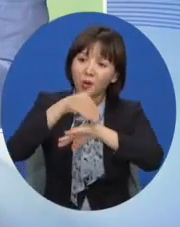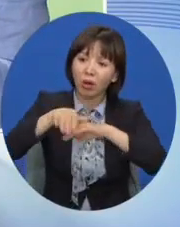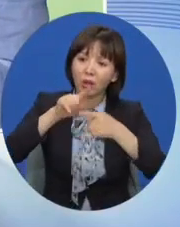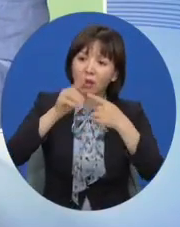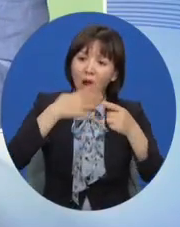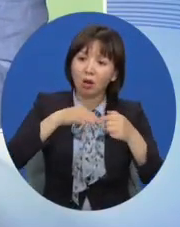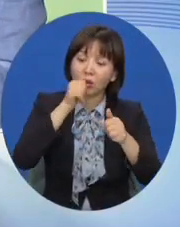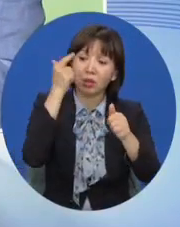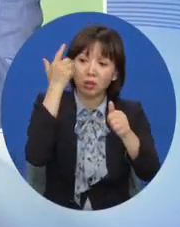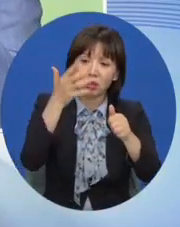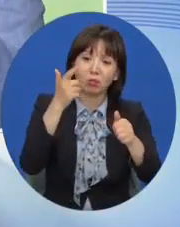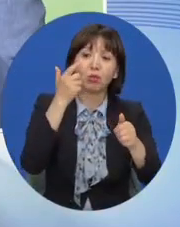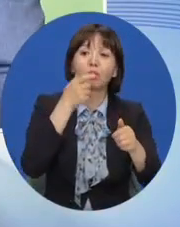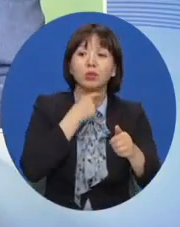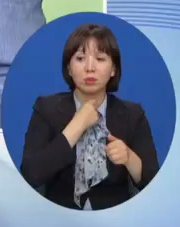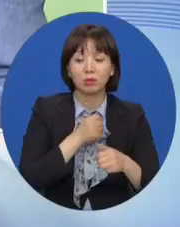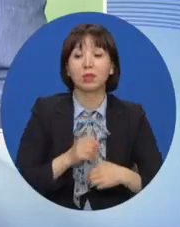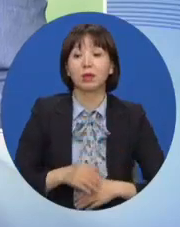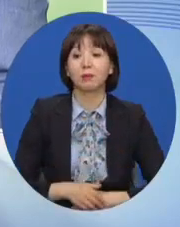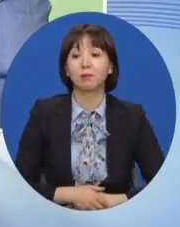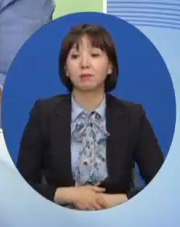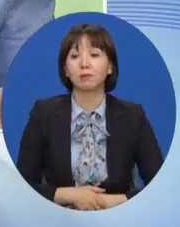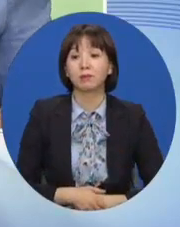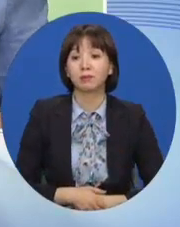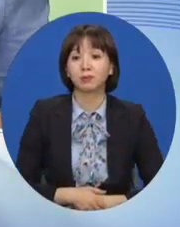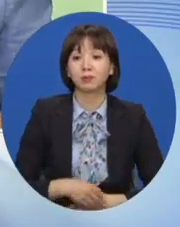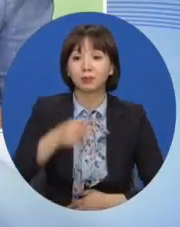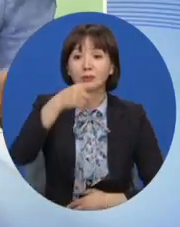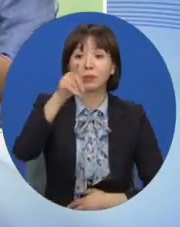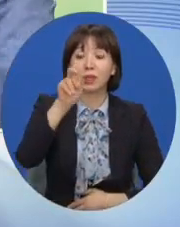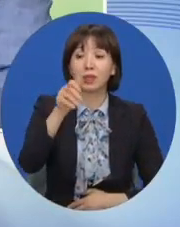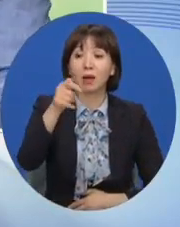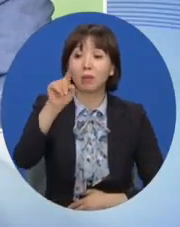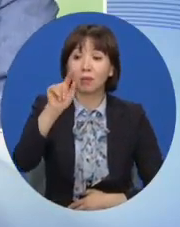계신지 그걸 좀 여쭤보고 싶습니다. 삼한의